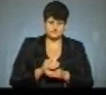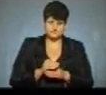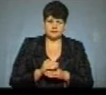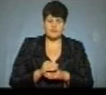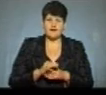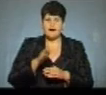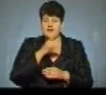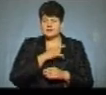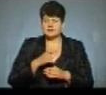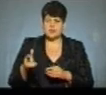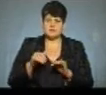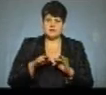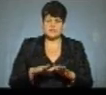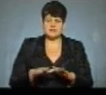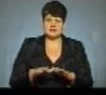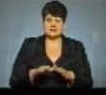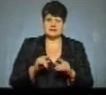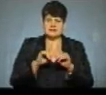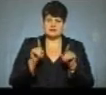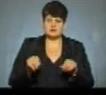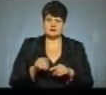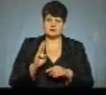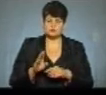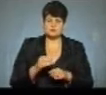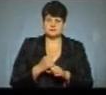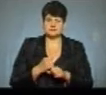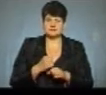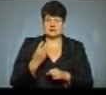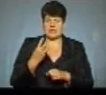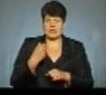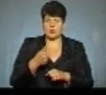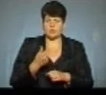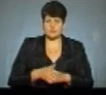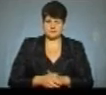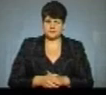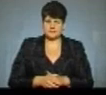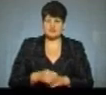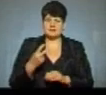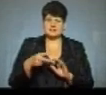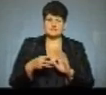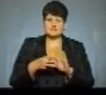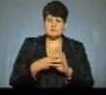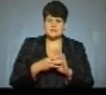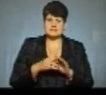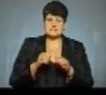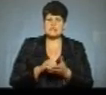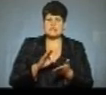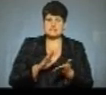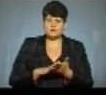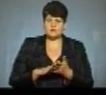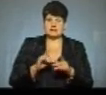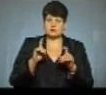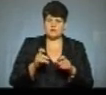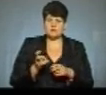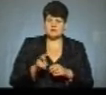дії сертифіката буде становити 3 роки. Із 28 зареєстрованих учасників на тестування